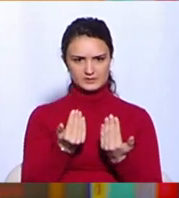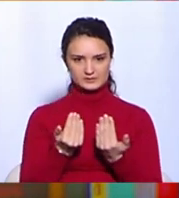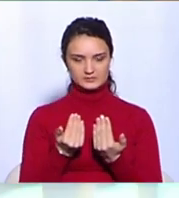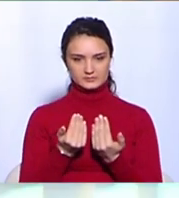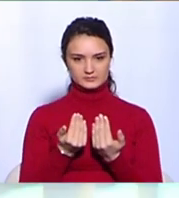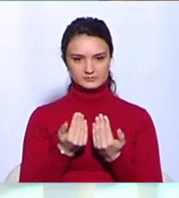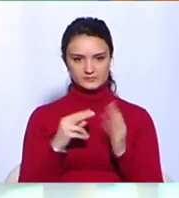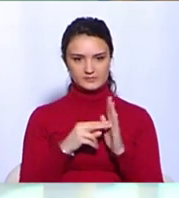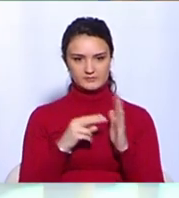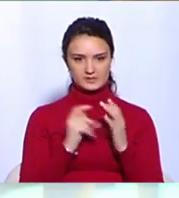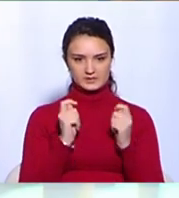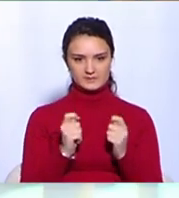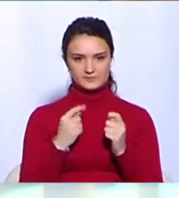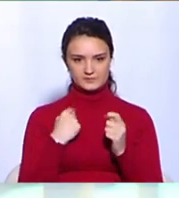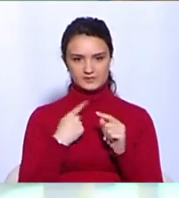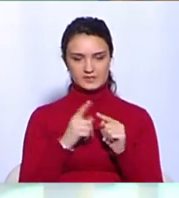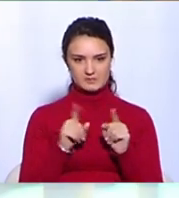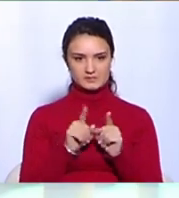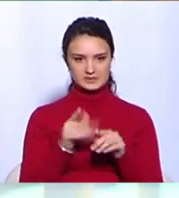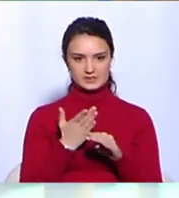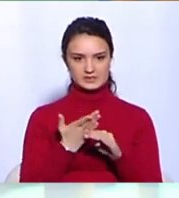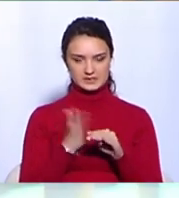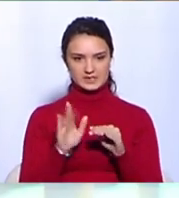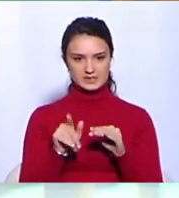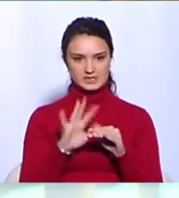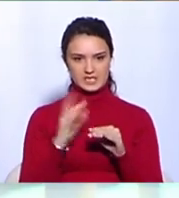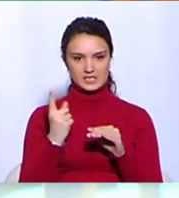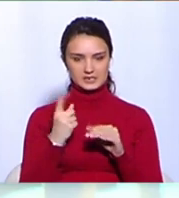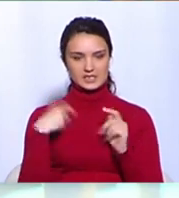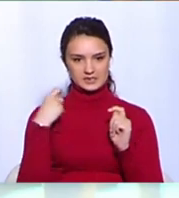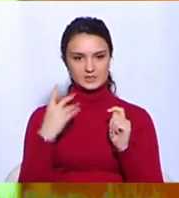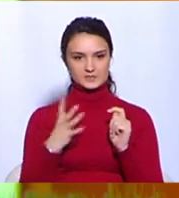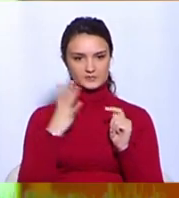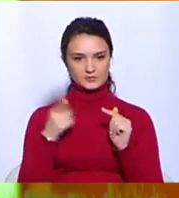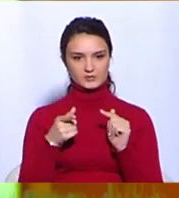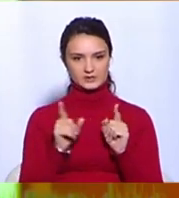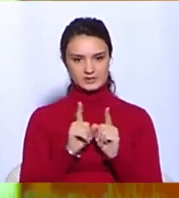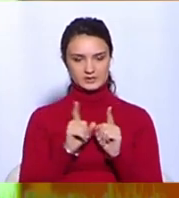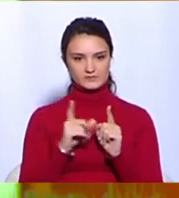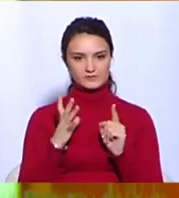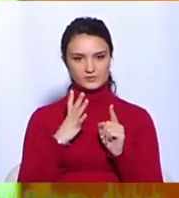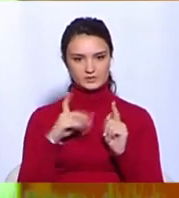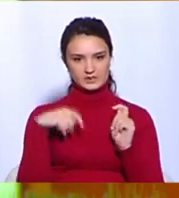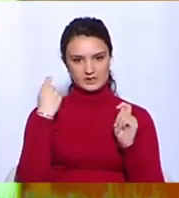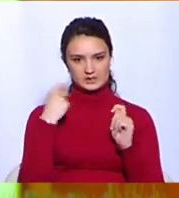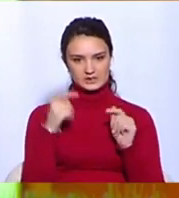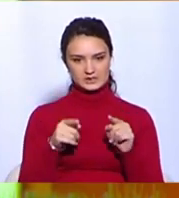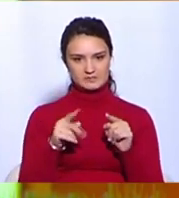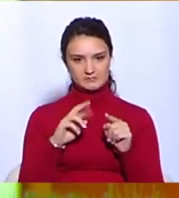მახასიათებლებს ვაფასებთ, ჩვენ ამაზე ცალკე საგანგებოდ არაერთი გადაცემა გქონია. ასევე გქონია